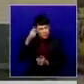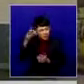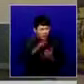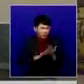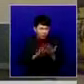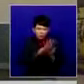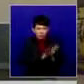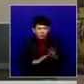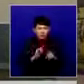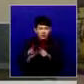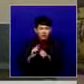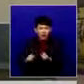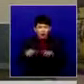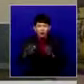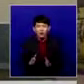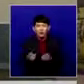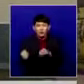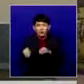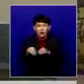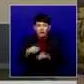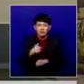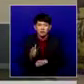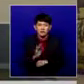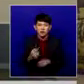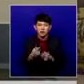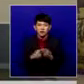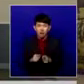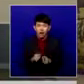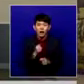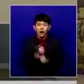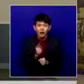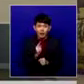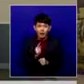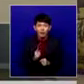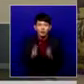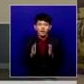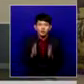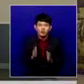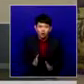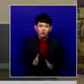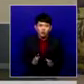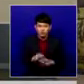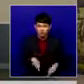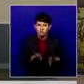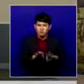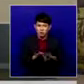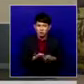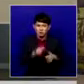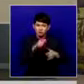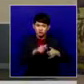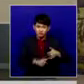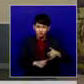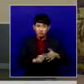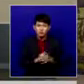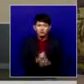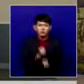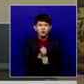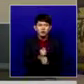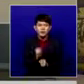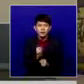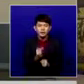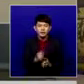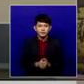ใช่คนใกล้ตัวเขาคือแอสเซทนะคือสินทรัพย์มนุษย์สิ่งที่ท่านต้องทำคืออะไรครับ